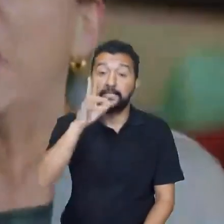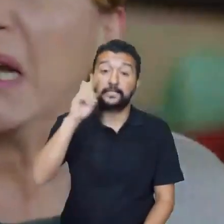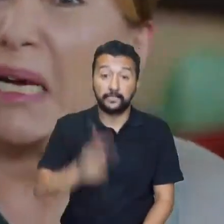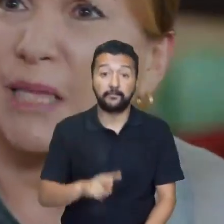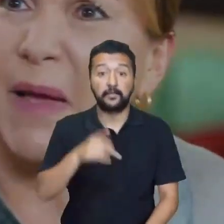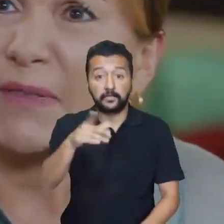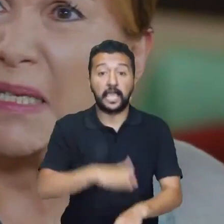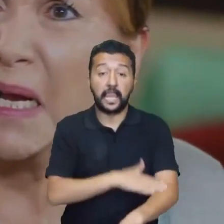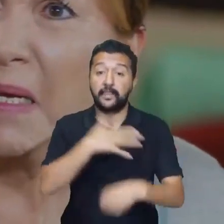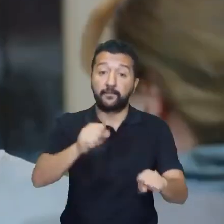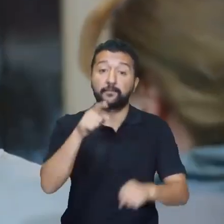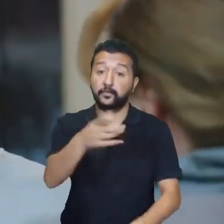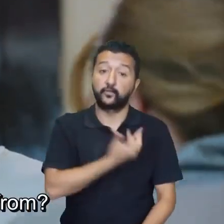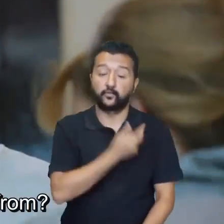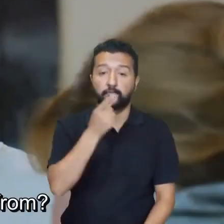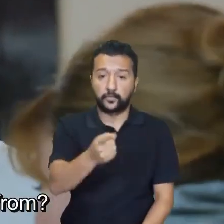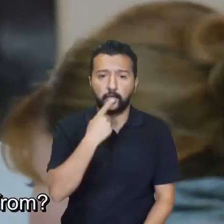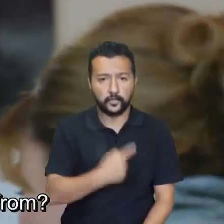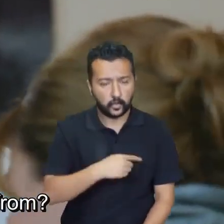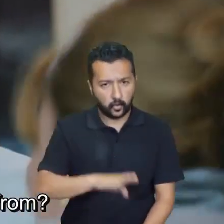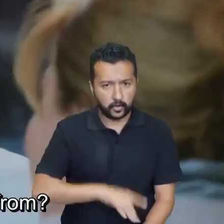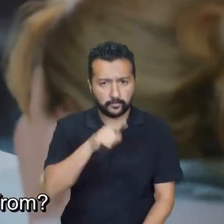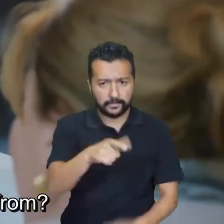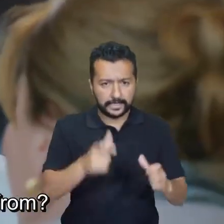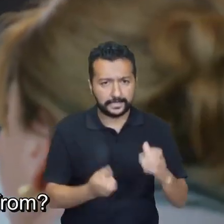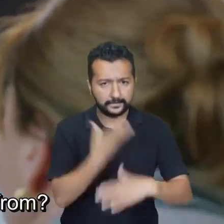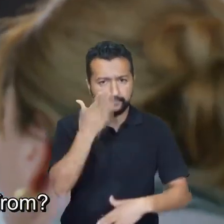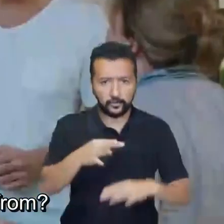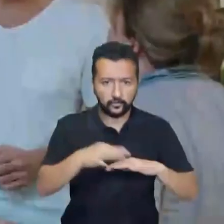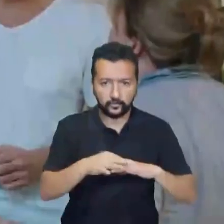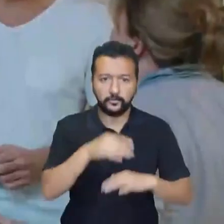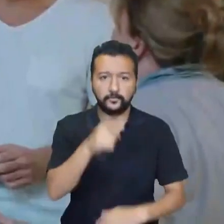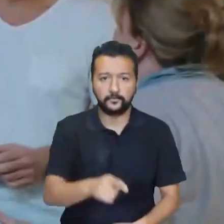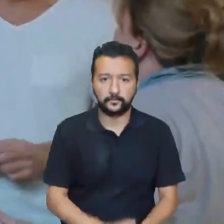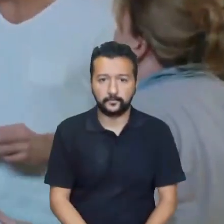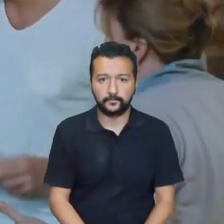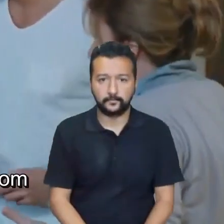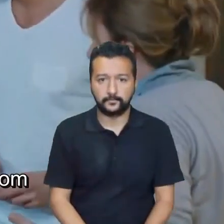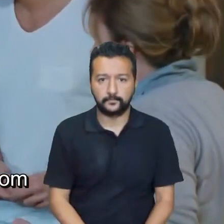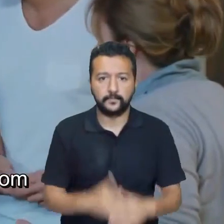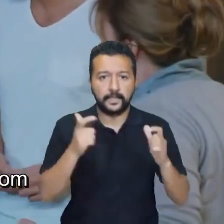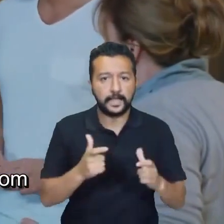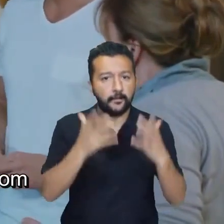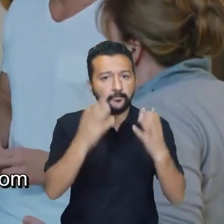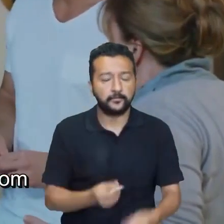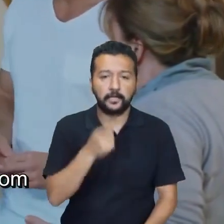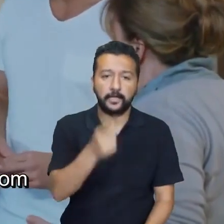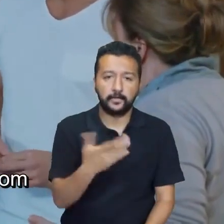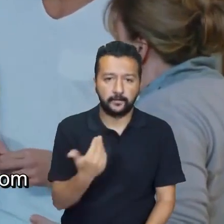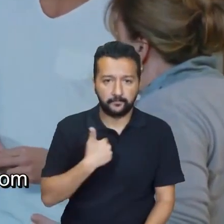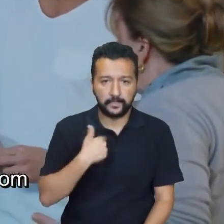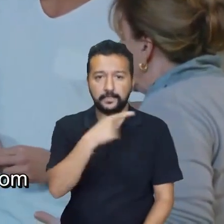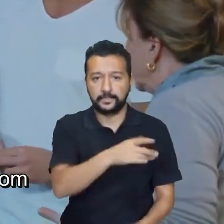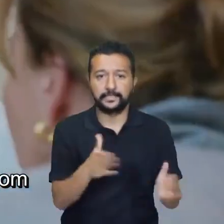da sütümü helal etmem sana. Söylesene oğlum, nereden çıktı bu yüzük? Ayşen atladı. Nereden olacak ayol?